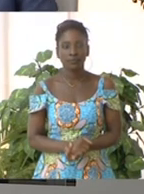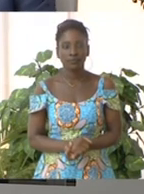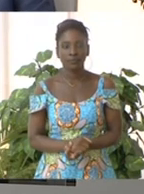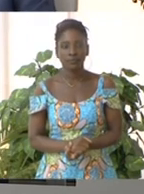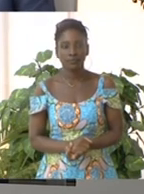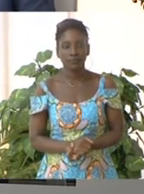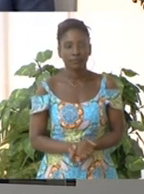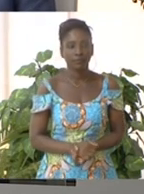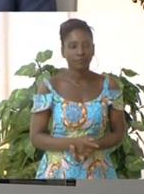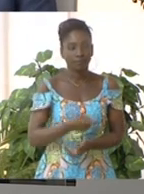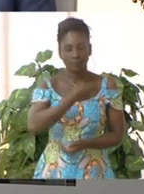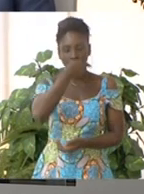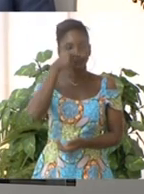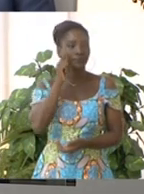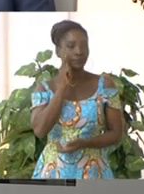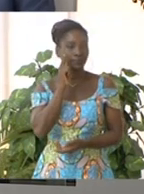Gabon,